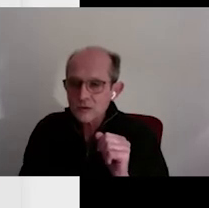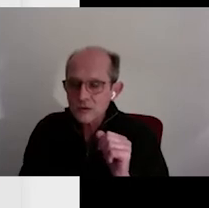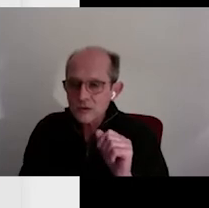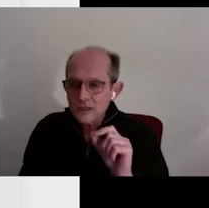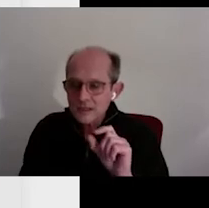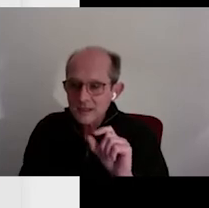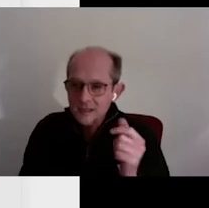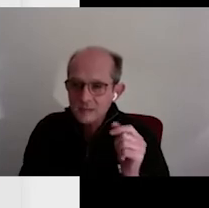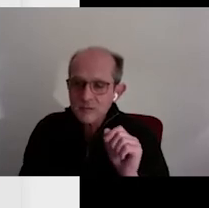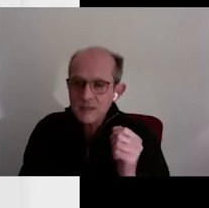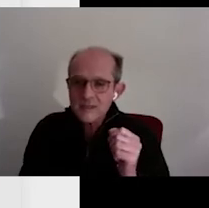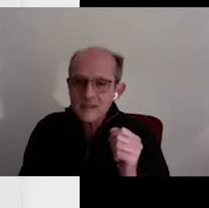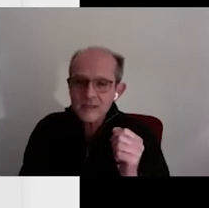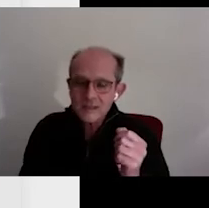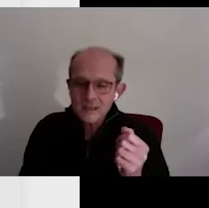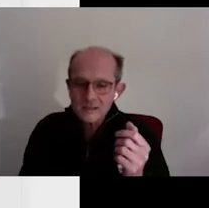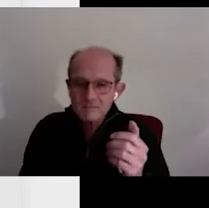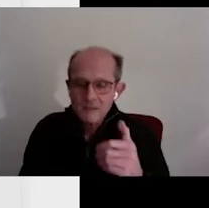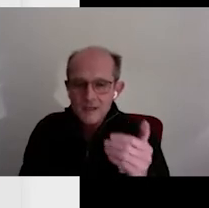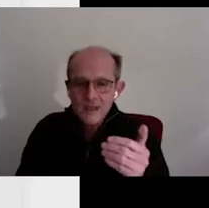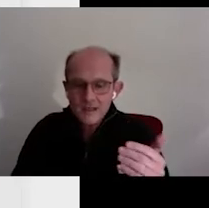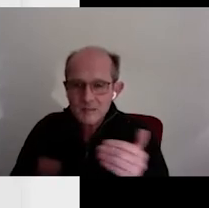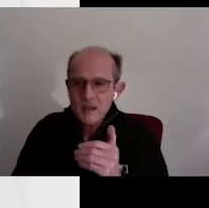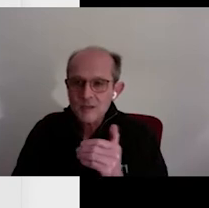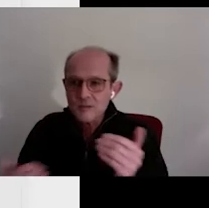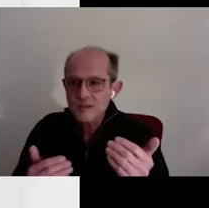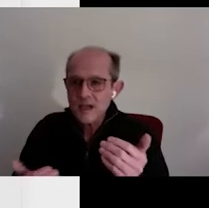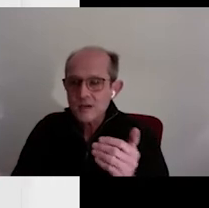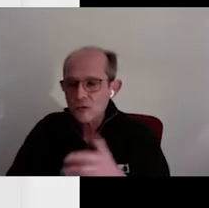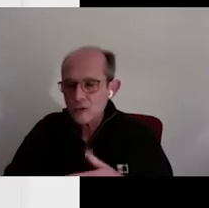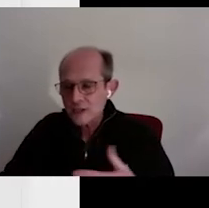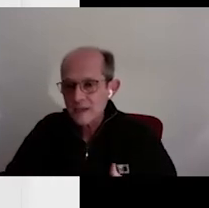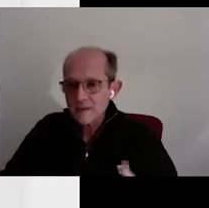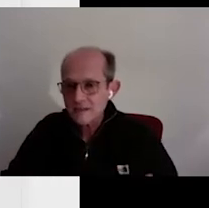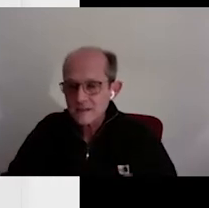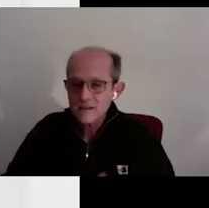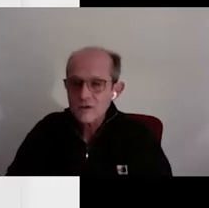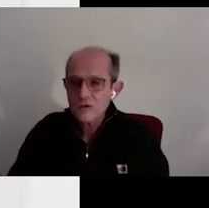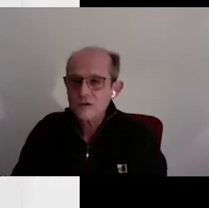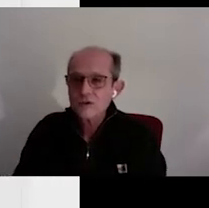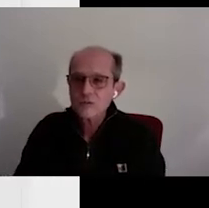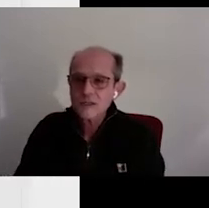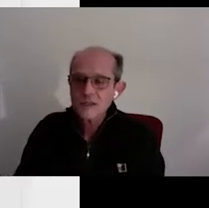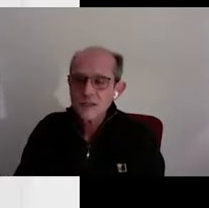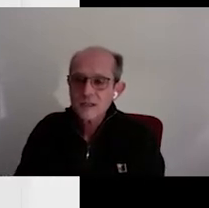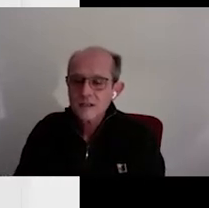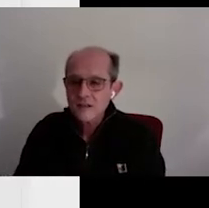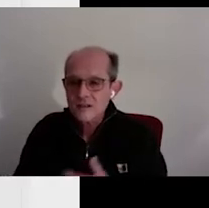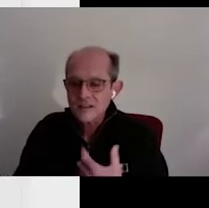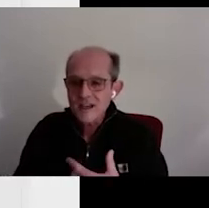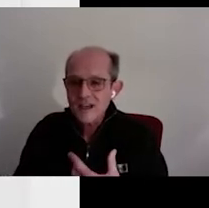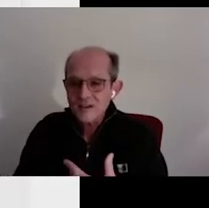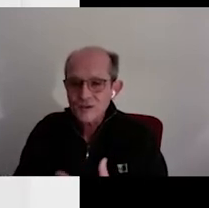qu'on s'est rendu compte que dès que cette mobilité est arrêtée par un obstacle ou une incapacité de le surmonter,